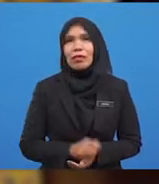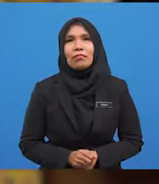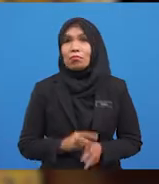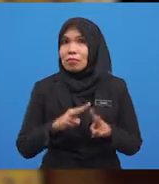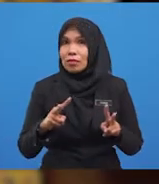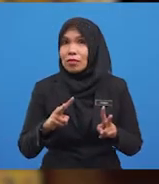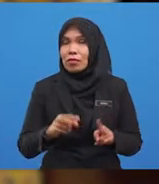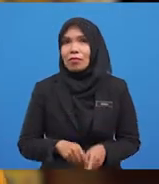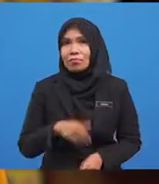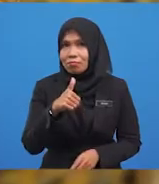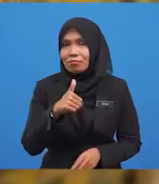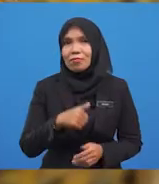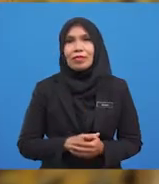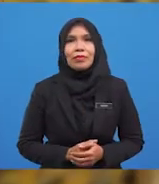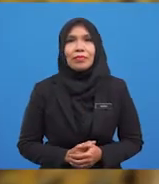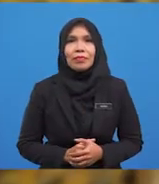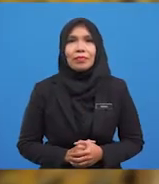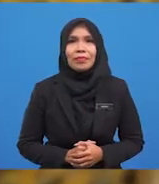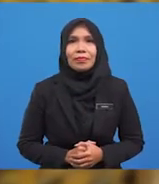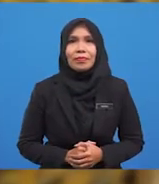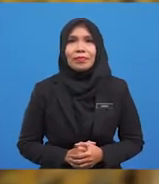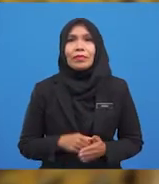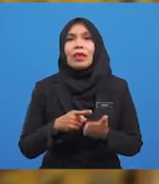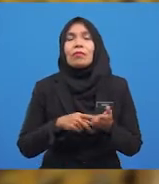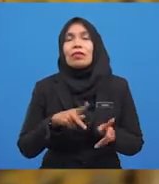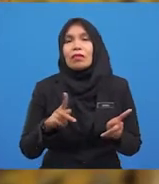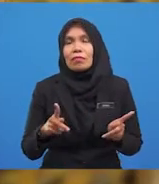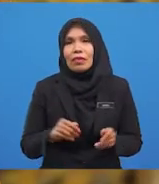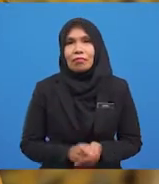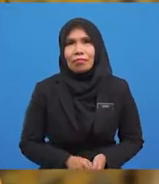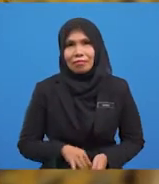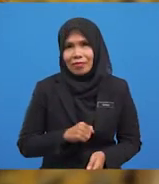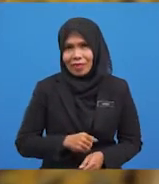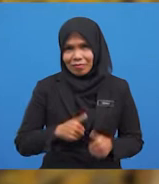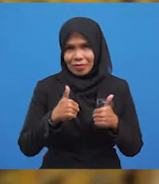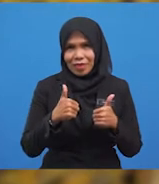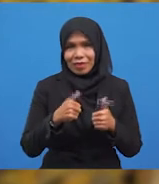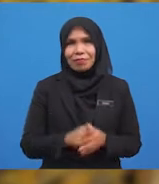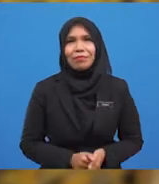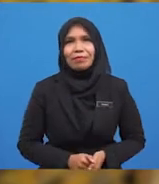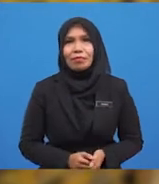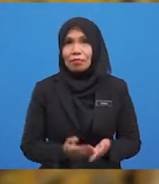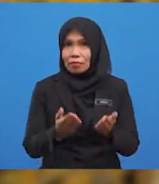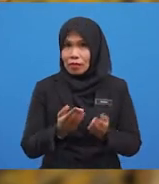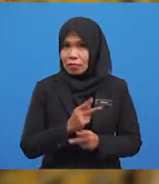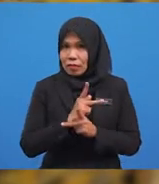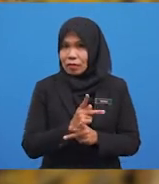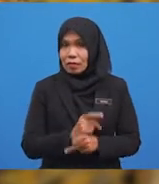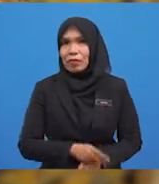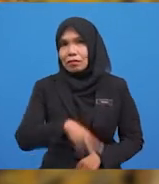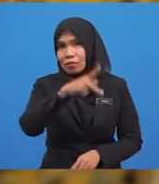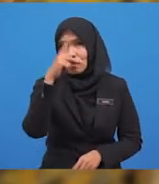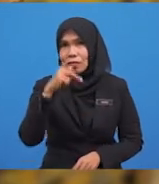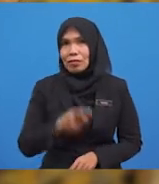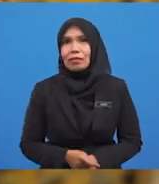hebatnya. Apa khabar, Cikgu? Saya sihat. Alhamdulillah. Terima kasih kerana menjemput saya dalam